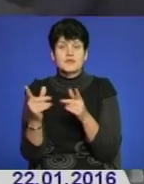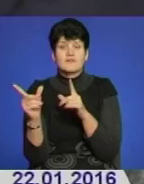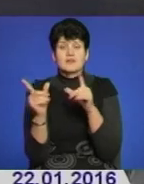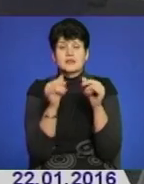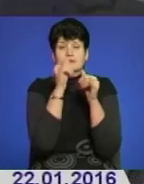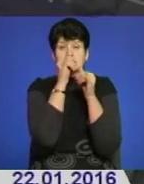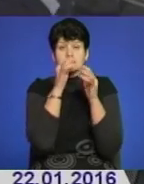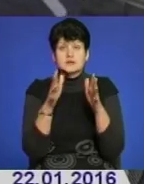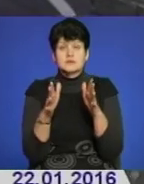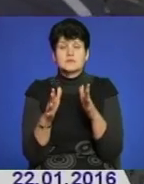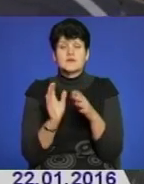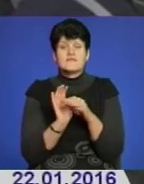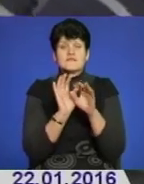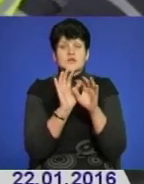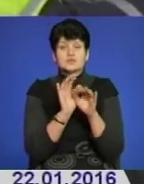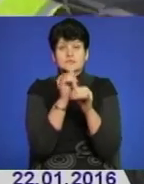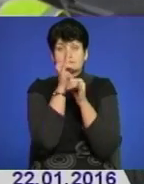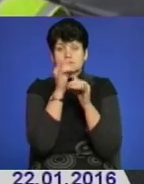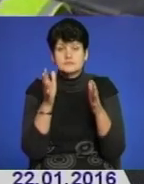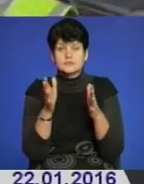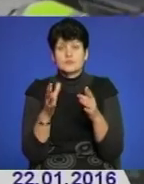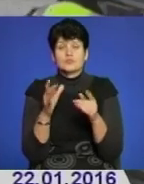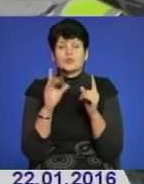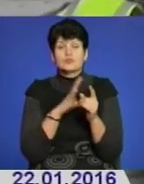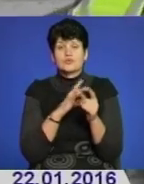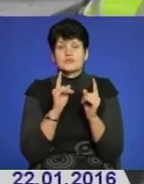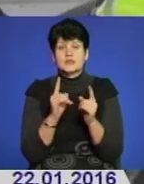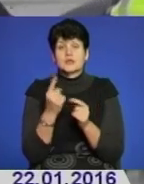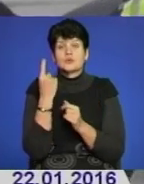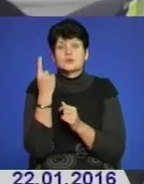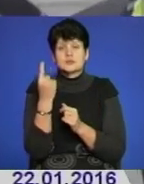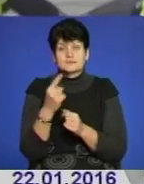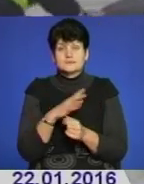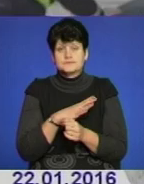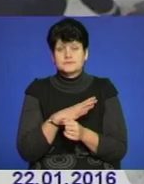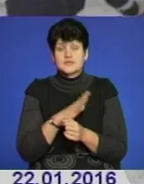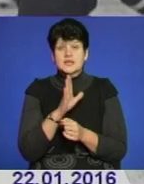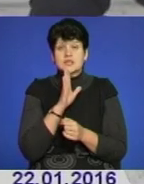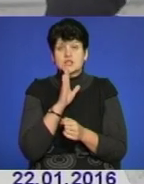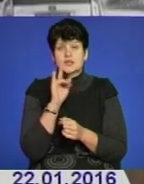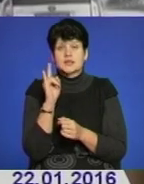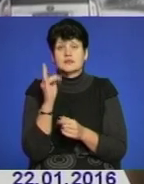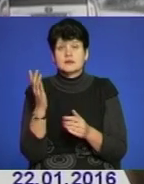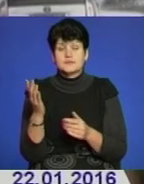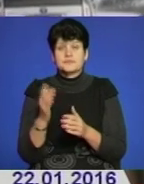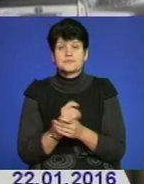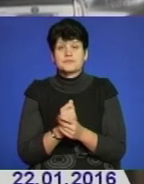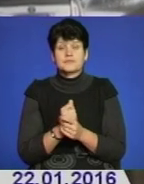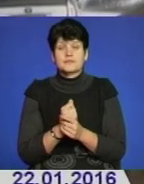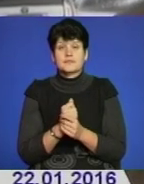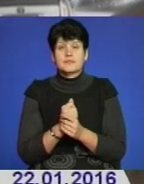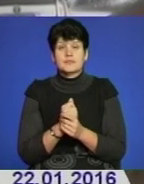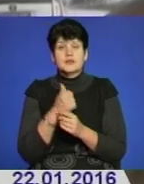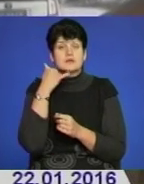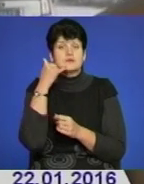не вдалося. Виштовхувати також не було кому, оскільки в автівці чоловіків більше не було. Лише жінка та дитина. Набирав на